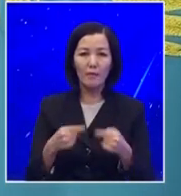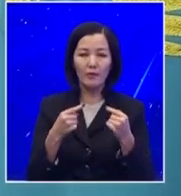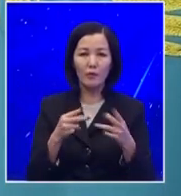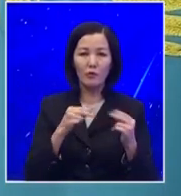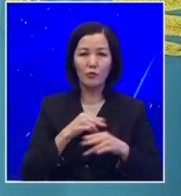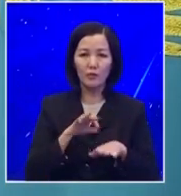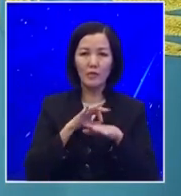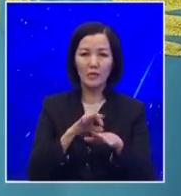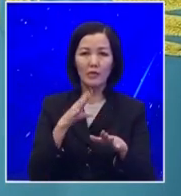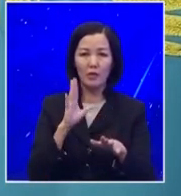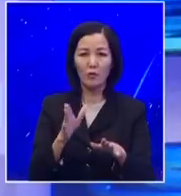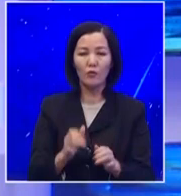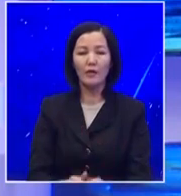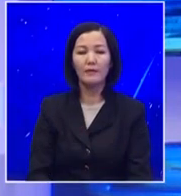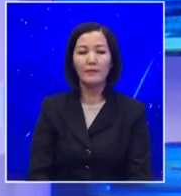жұмыстар істелуде.